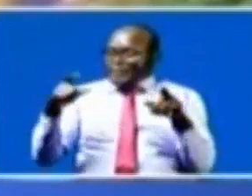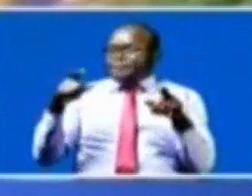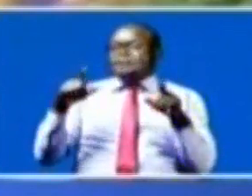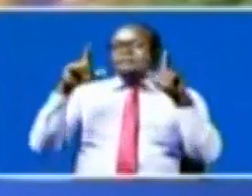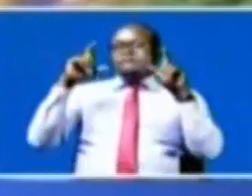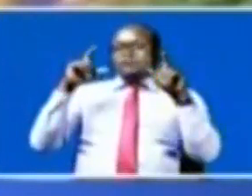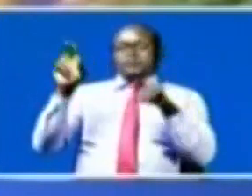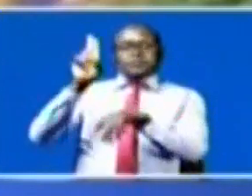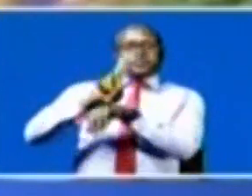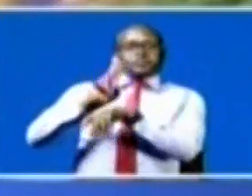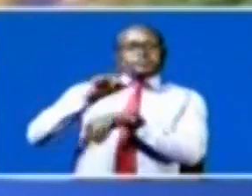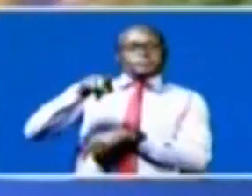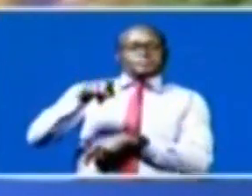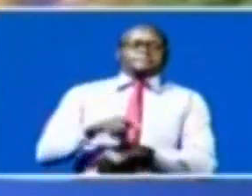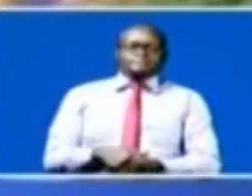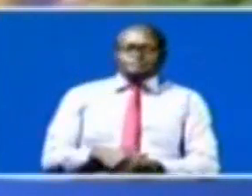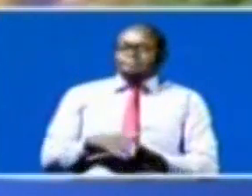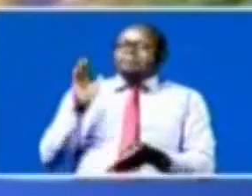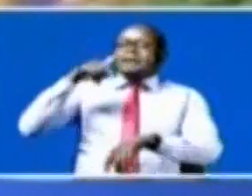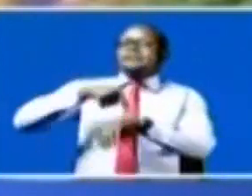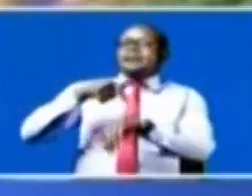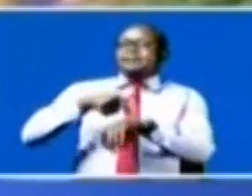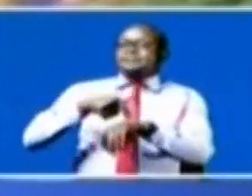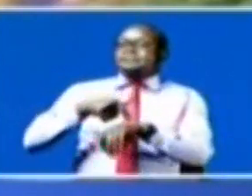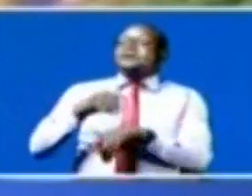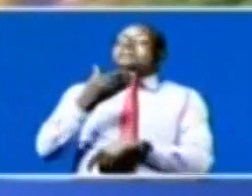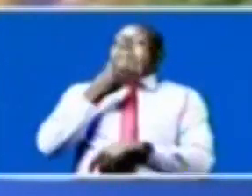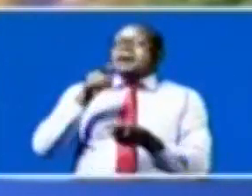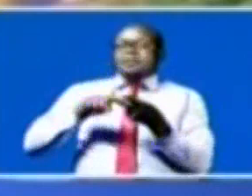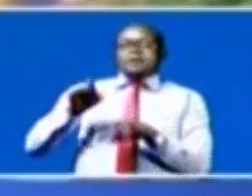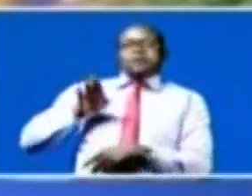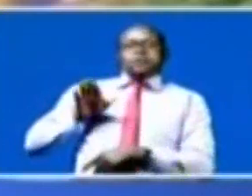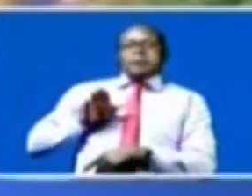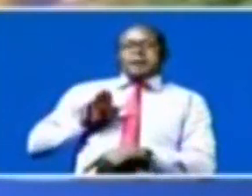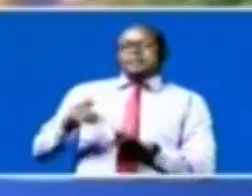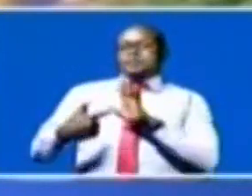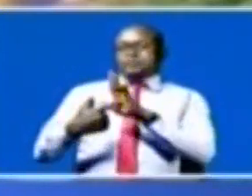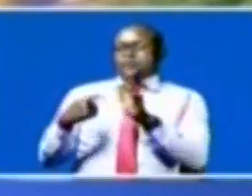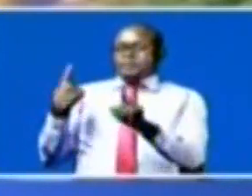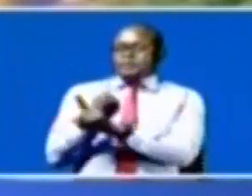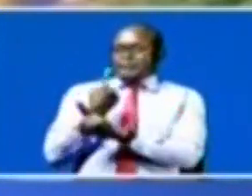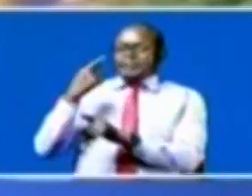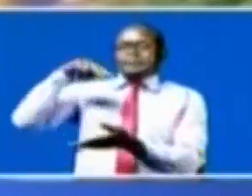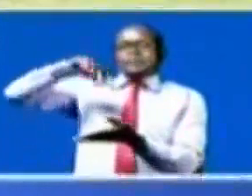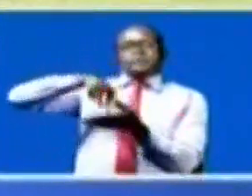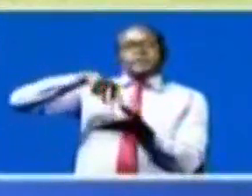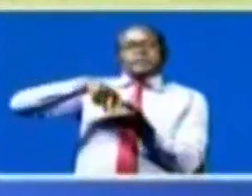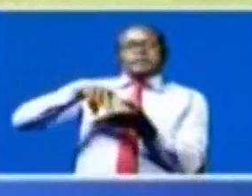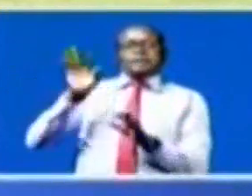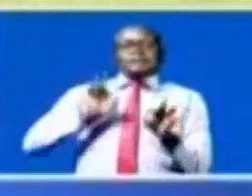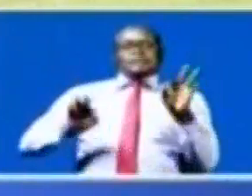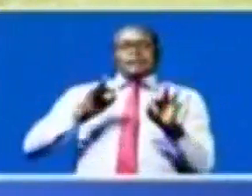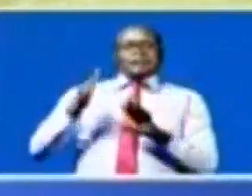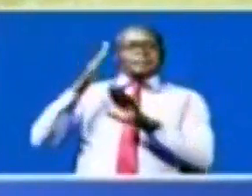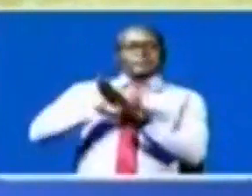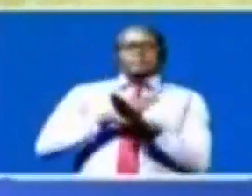picha zilizotumiwa. Mara nyingi mume na mke wakitoa mitindo mbalimbali. Success card kitambo zilikuwa